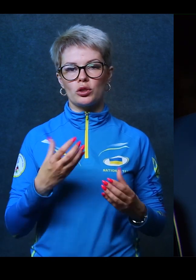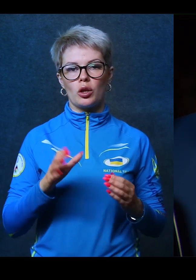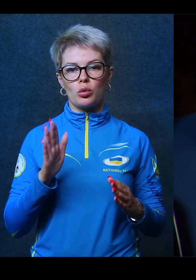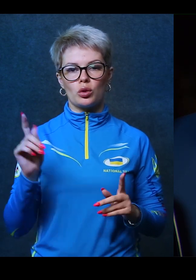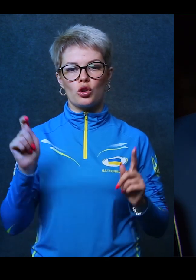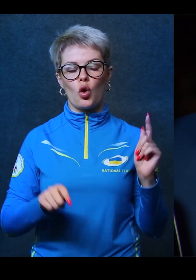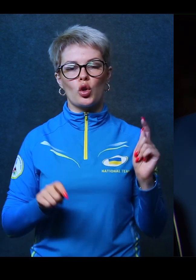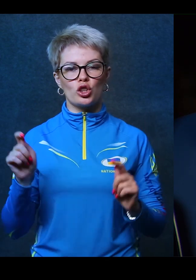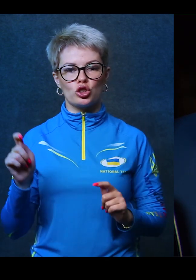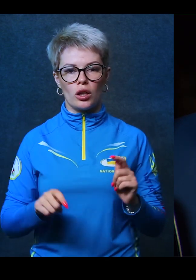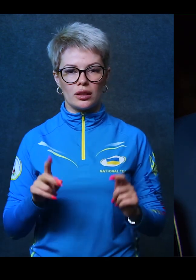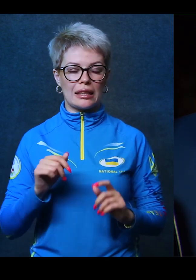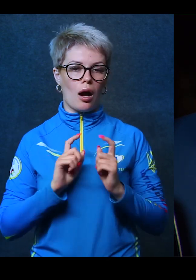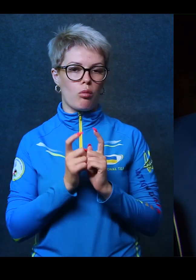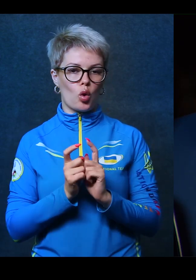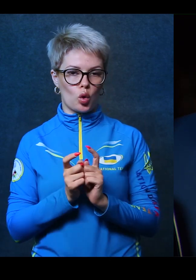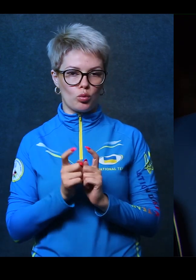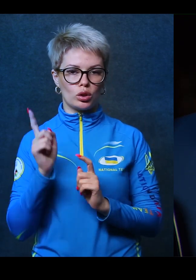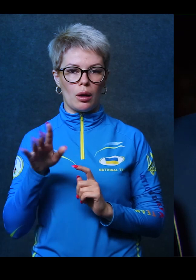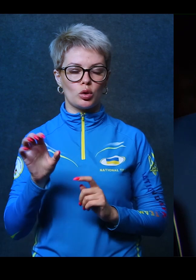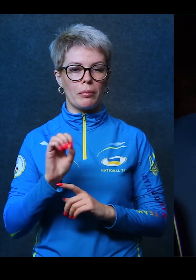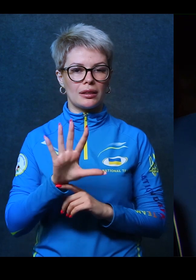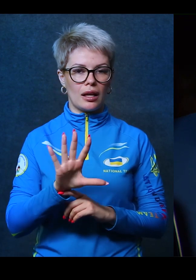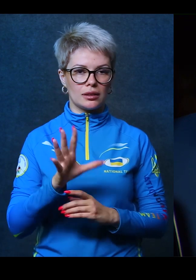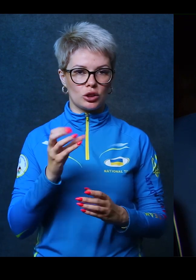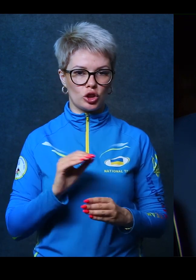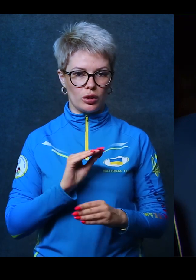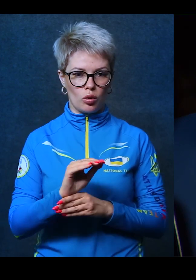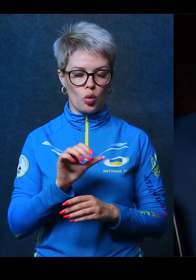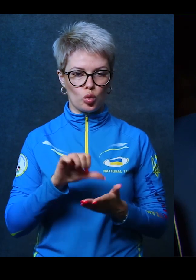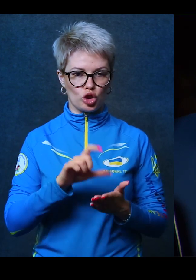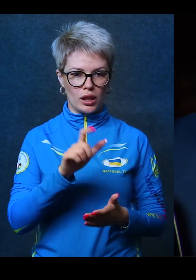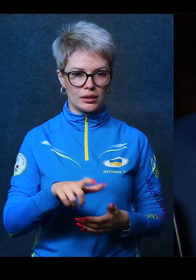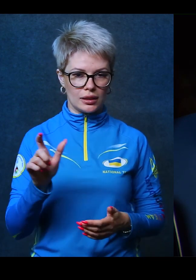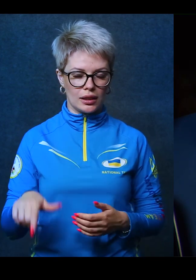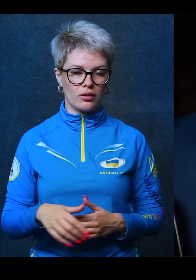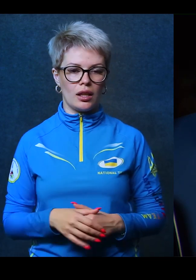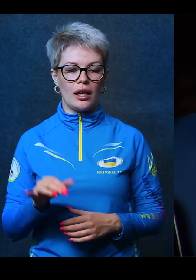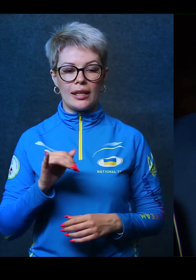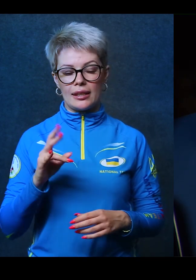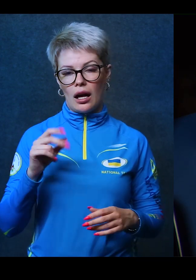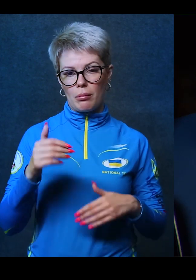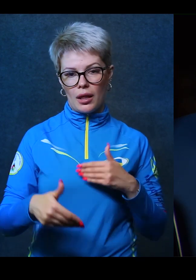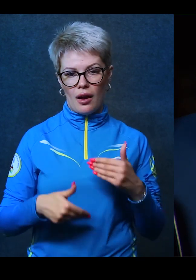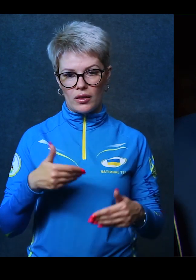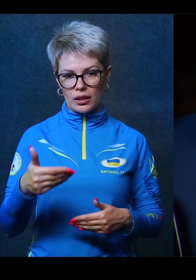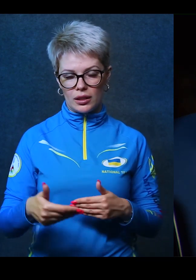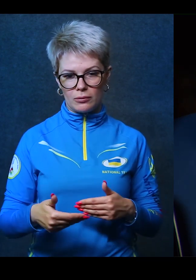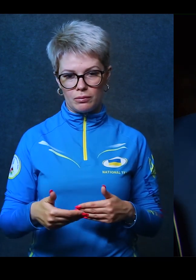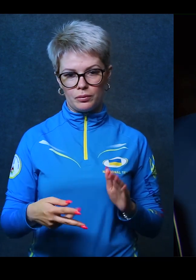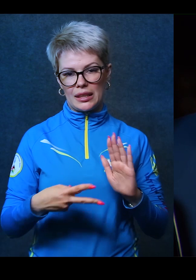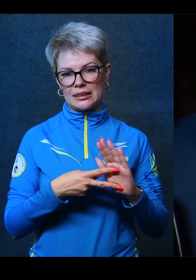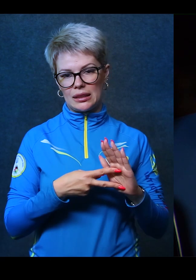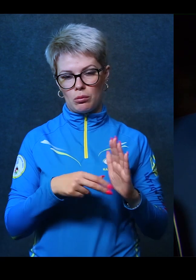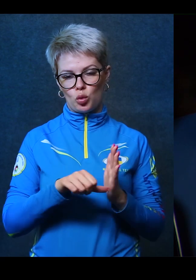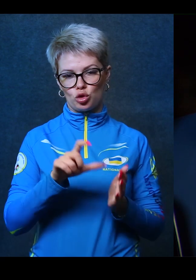будуть доїжджати на боротьбу, там буде 15 ще учасників. І на плаванні